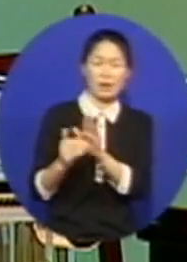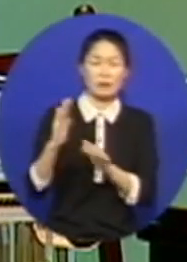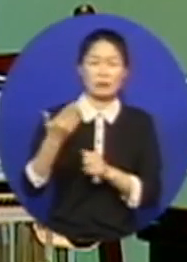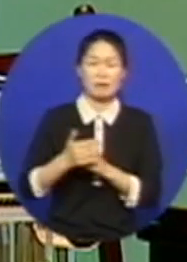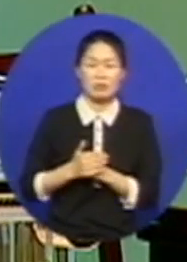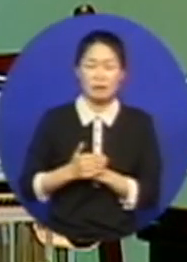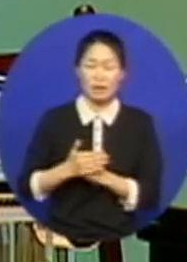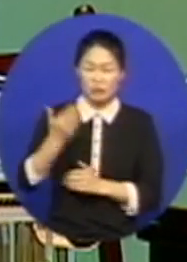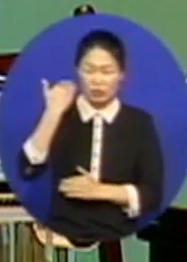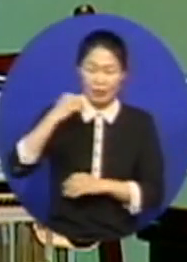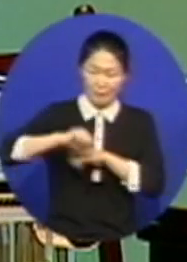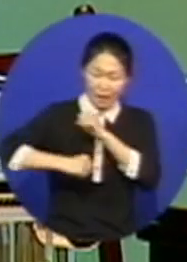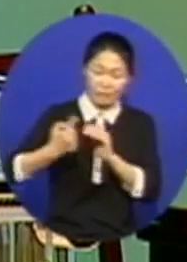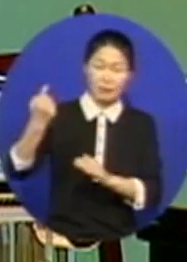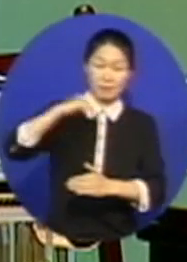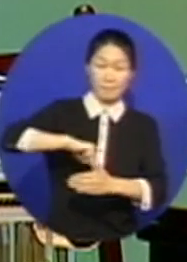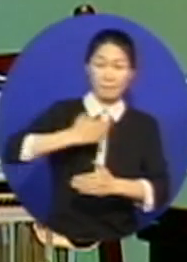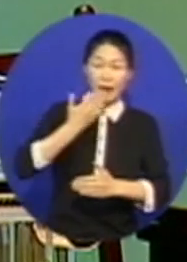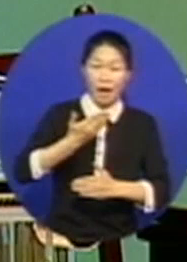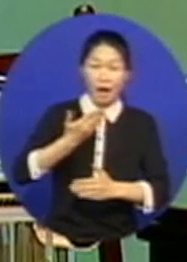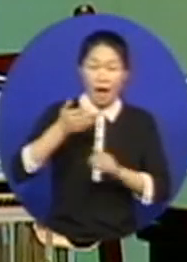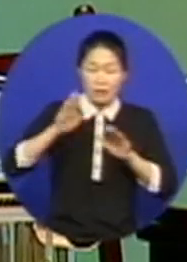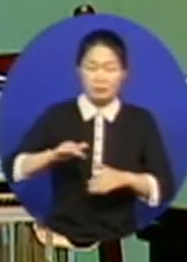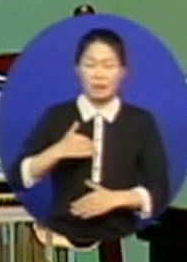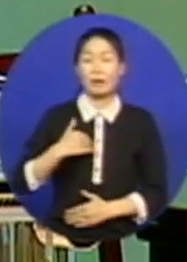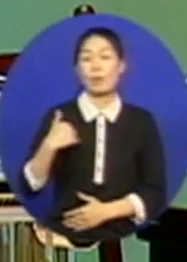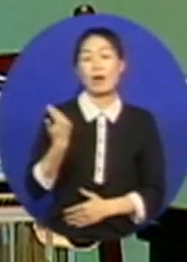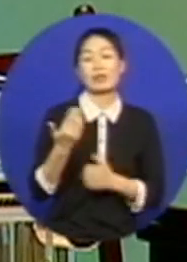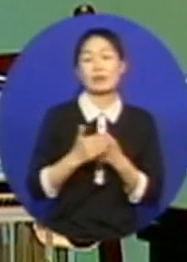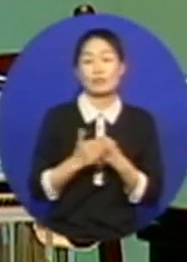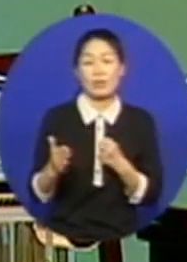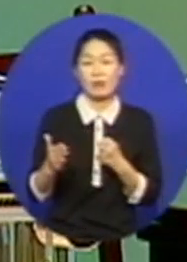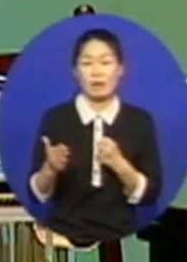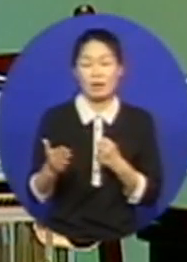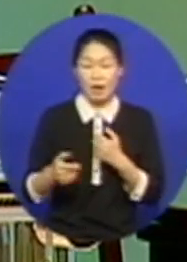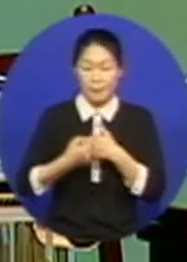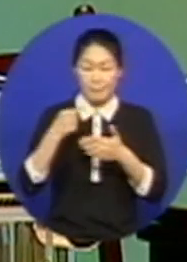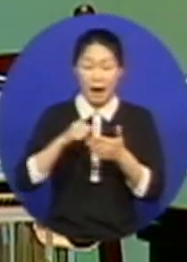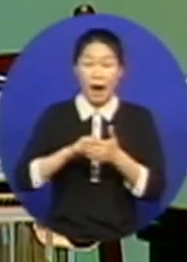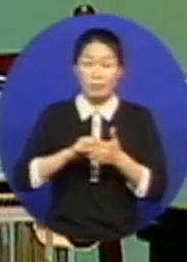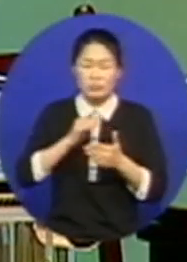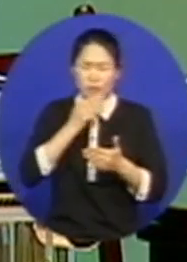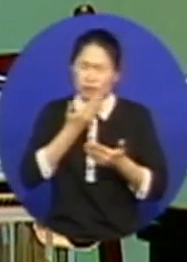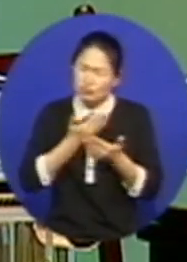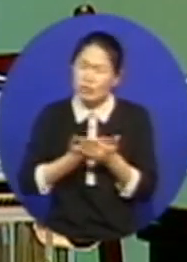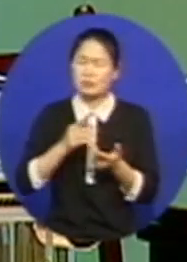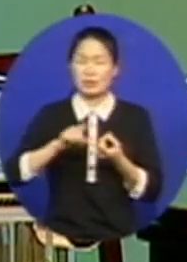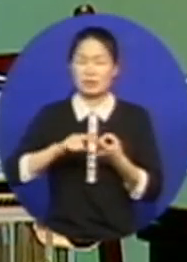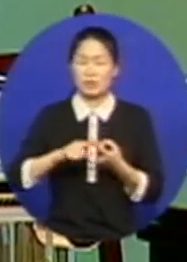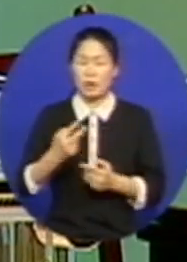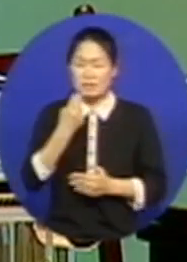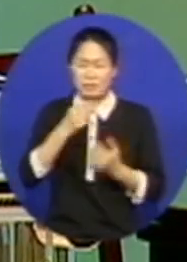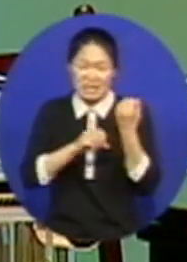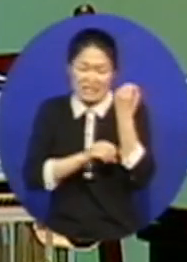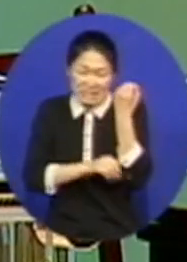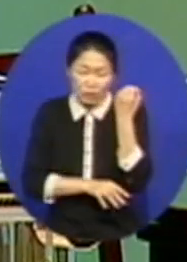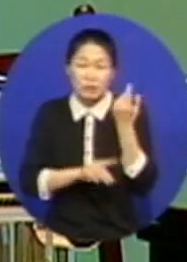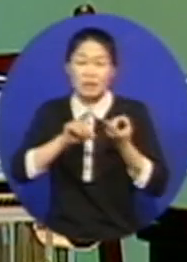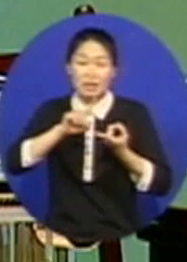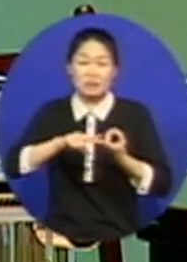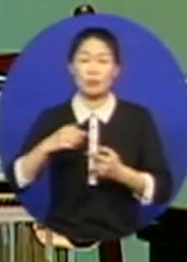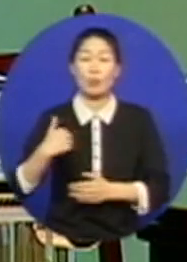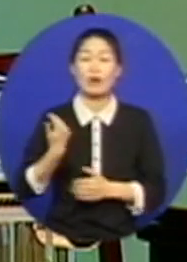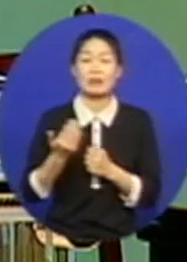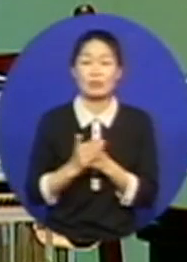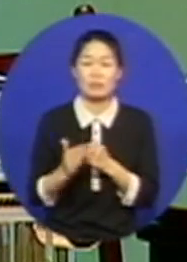전에는 아무렇게나 들어왔지만 내가 몰랐기 때문에 마음이 얼마나 중요한 생명의 근원 이라는 걸 몰랐기